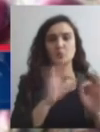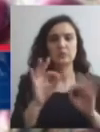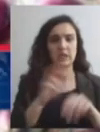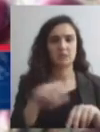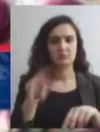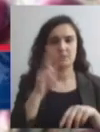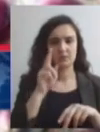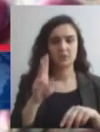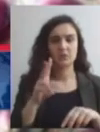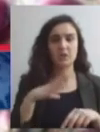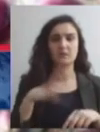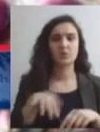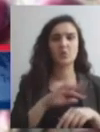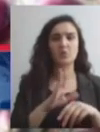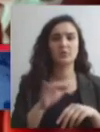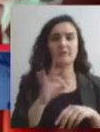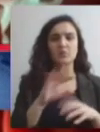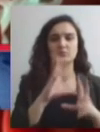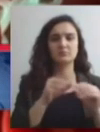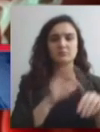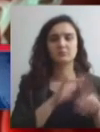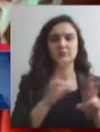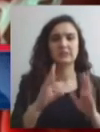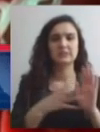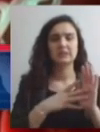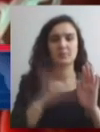საქართველოში კორონავირუსით ინფიცირებულთა 9% 0-დან 14